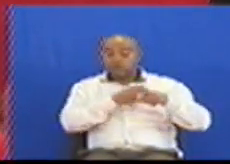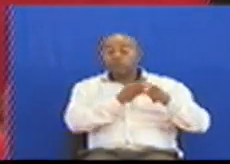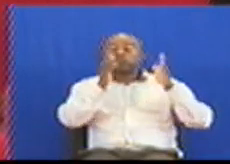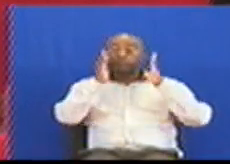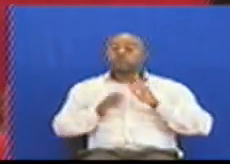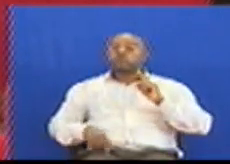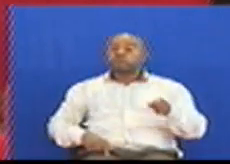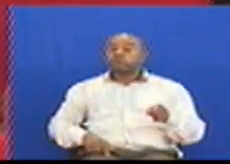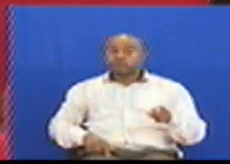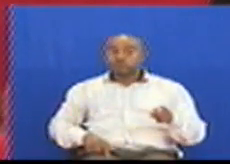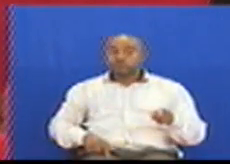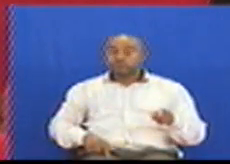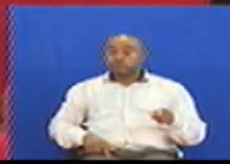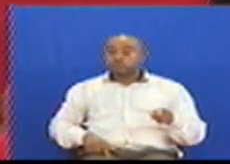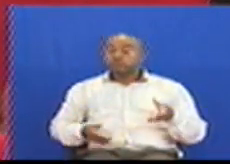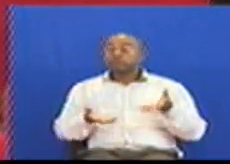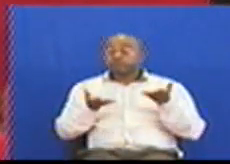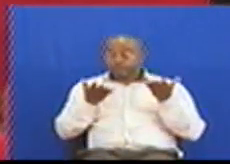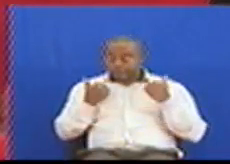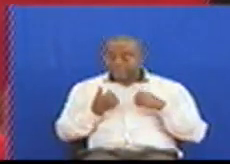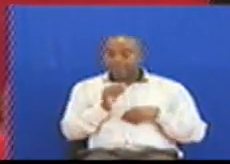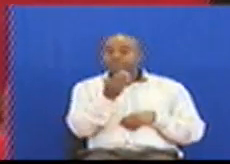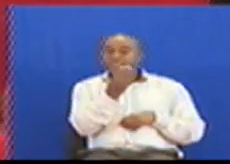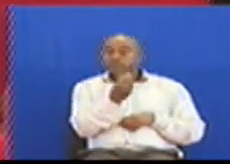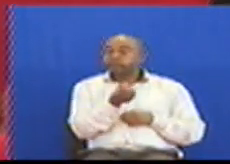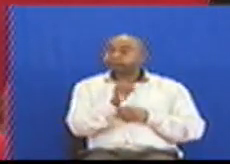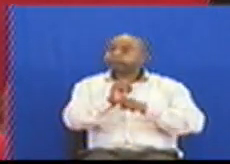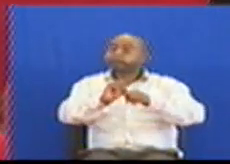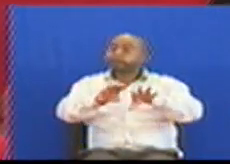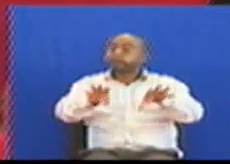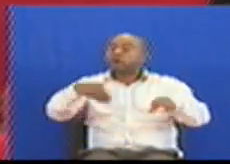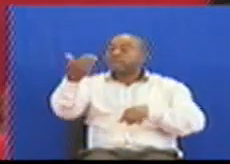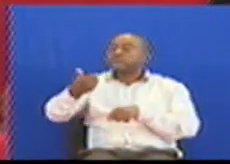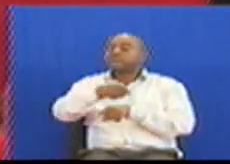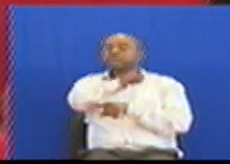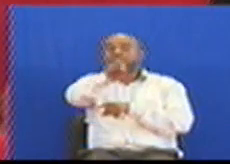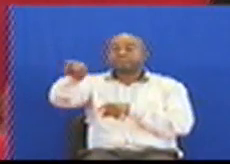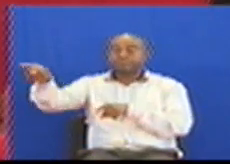kuendelea kupeleka mbegu katika vijiji vile ambavyo tayari